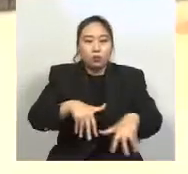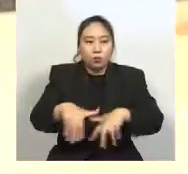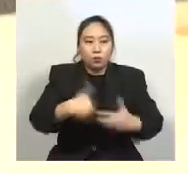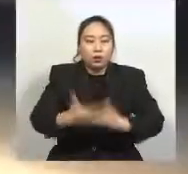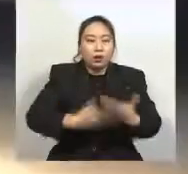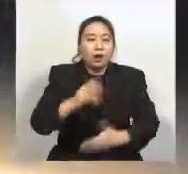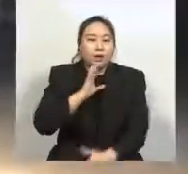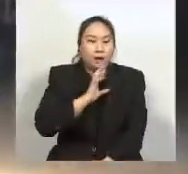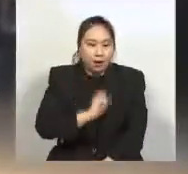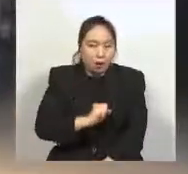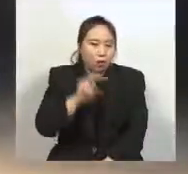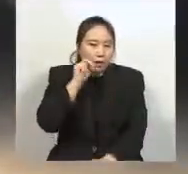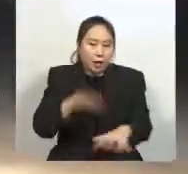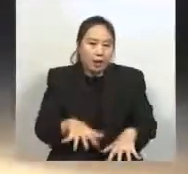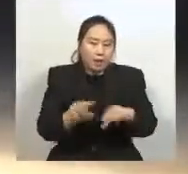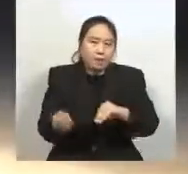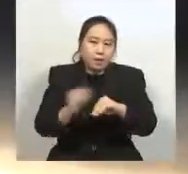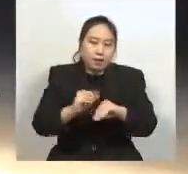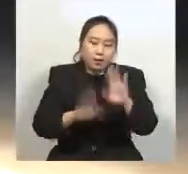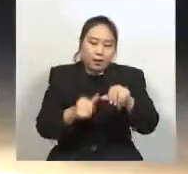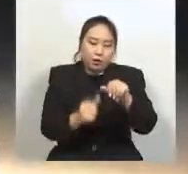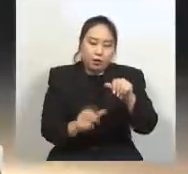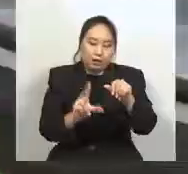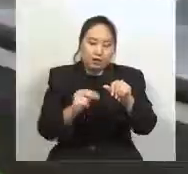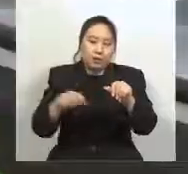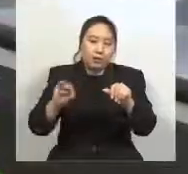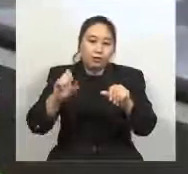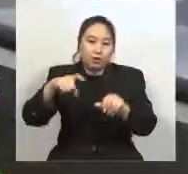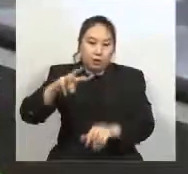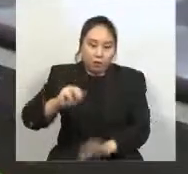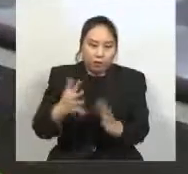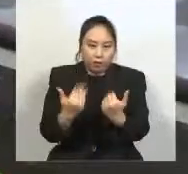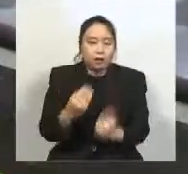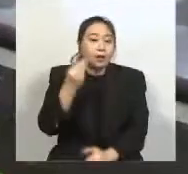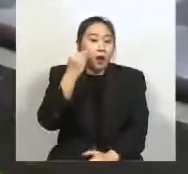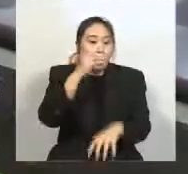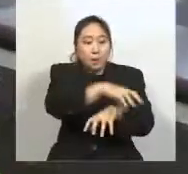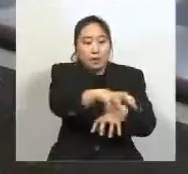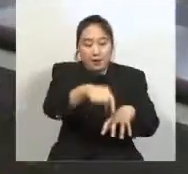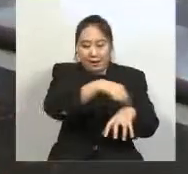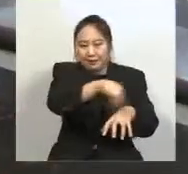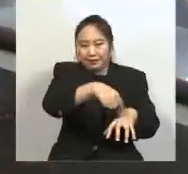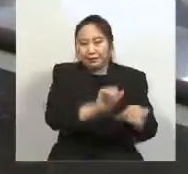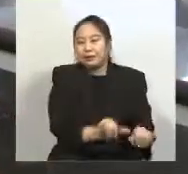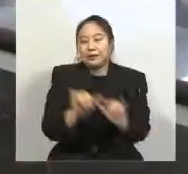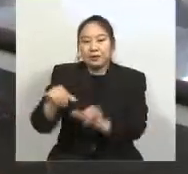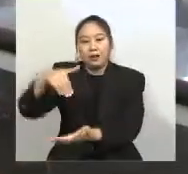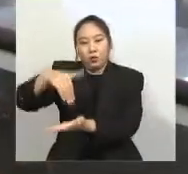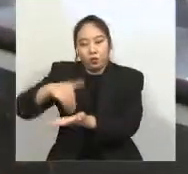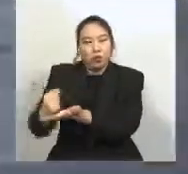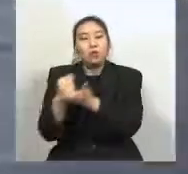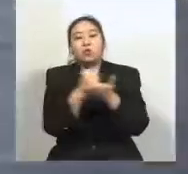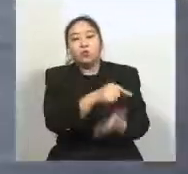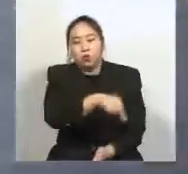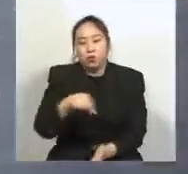าดเก่าเพิ่มขึ้น 30-40 เซนติเมตรชาวบ้านในพื้นที่เริ่มอพยพออกไปที่ศูนย์ช่วยเหลือที่จัด